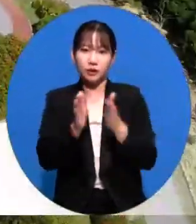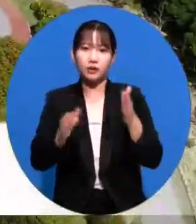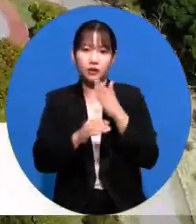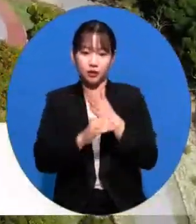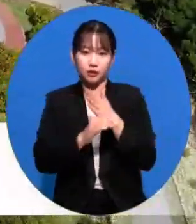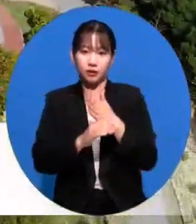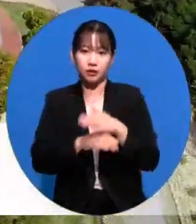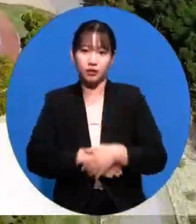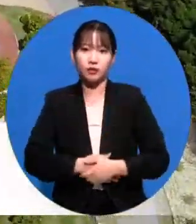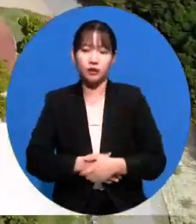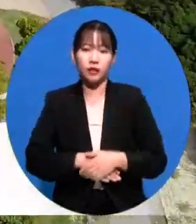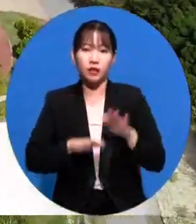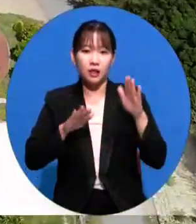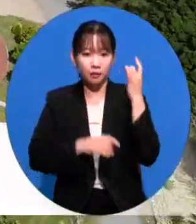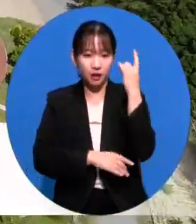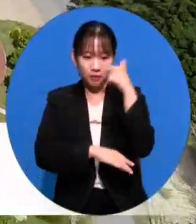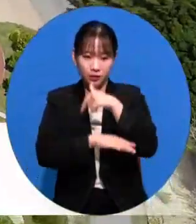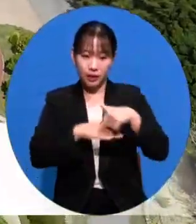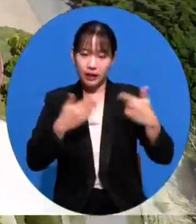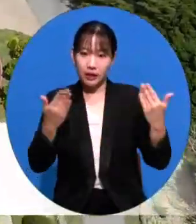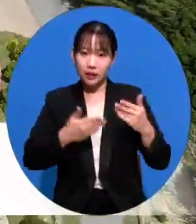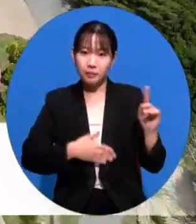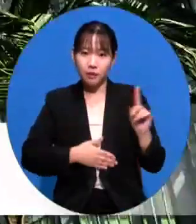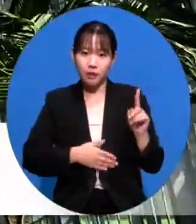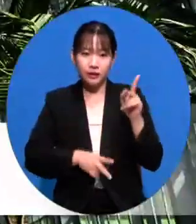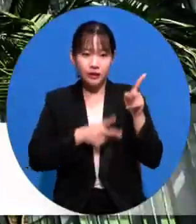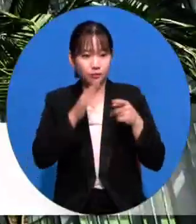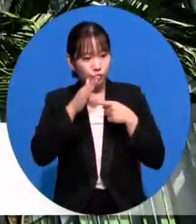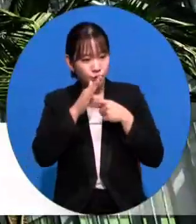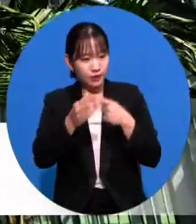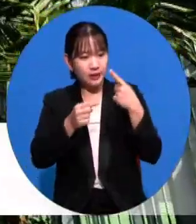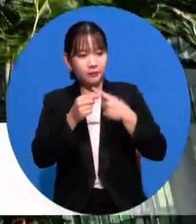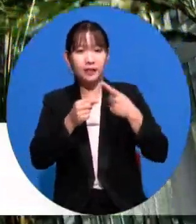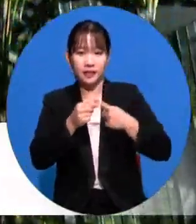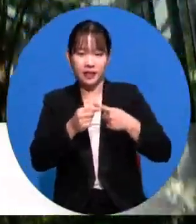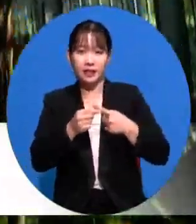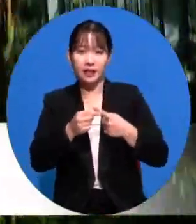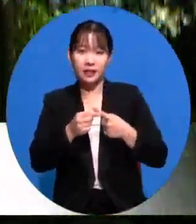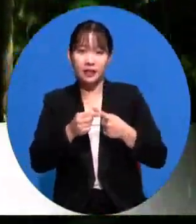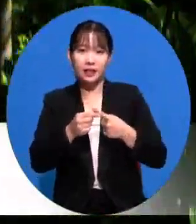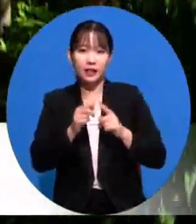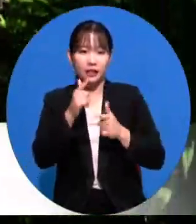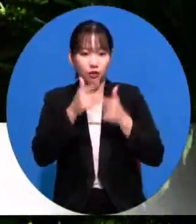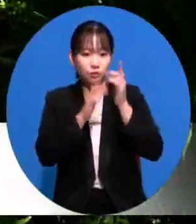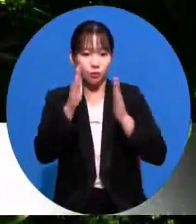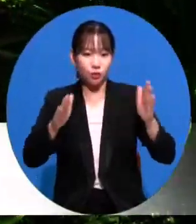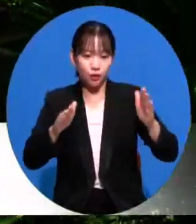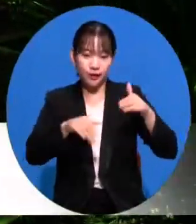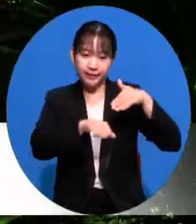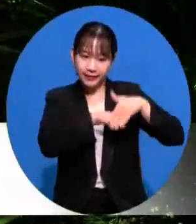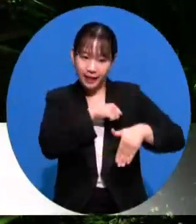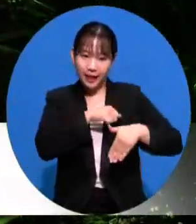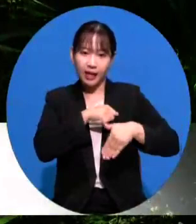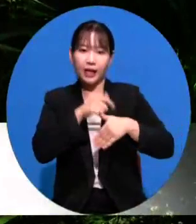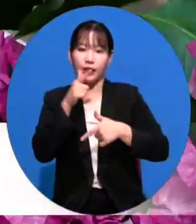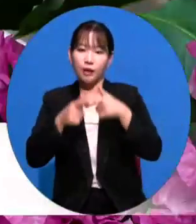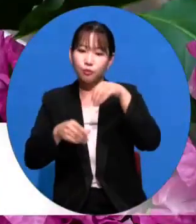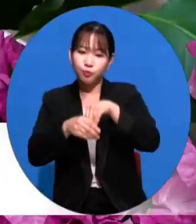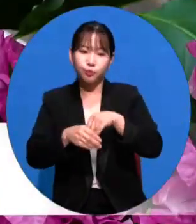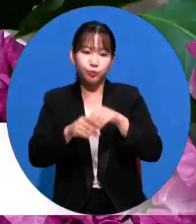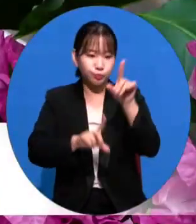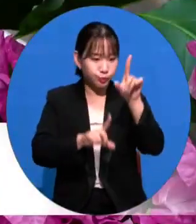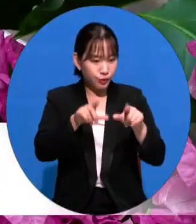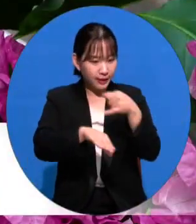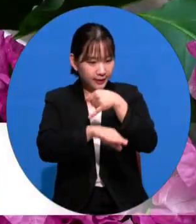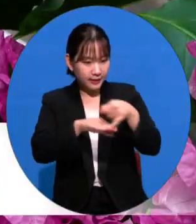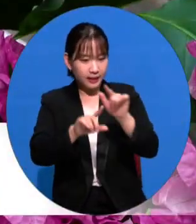있습니다. 이번 기본계획 용역은 사업 추진의 첫 단추격으로 수목원 콘셉트와 배치 등 사업 전반을